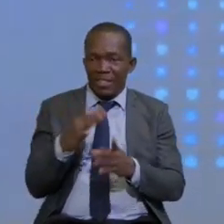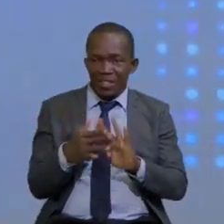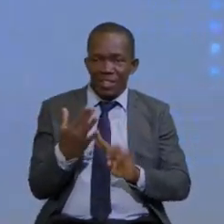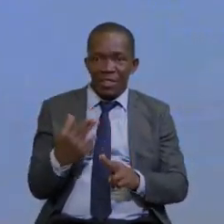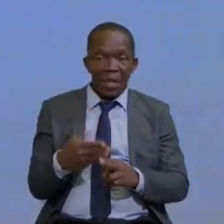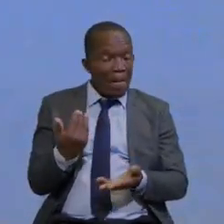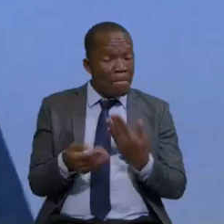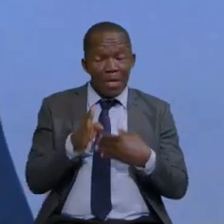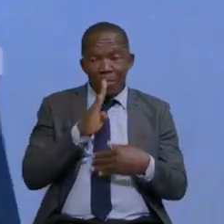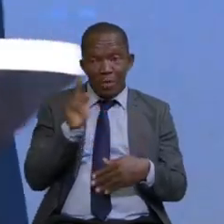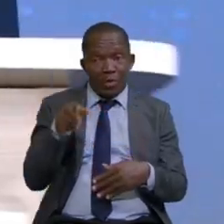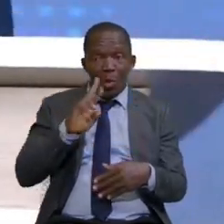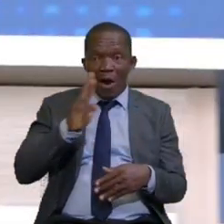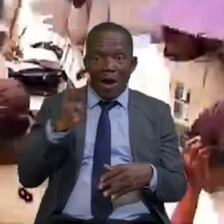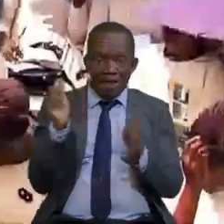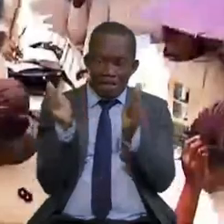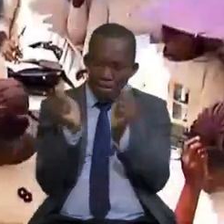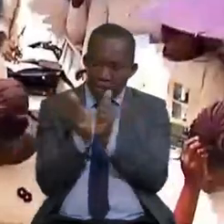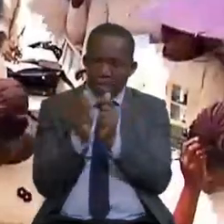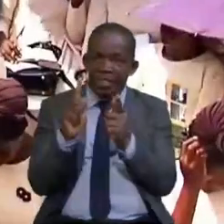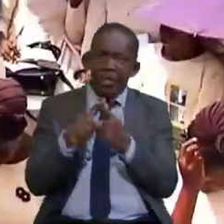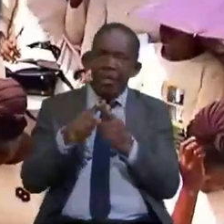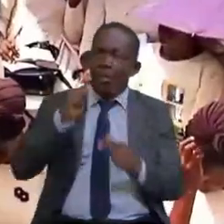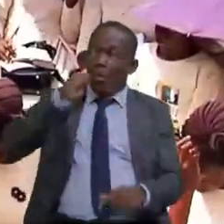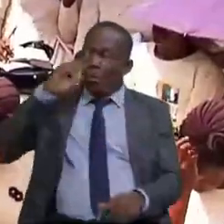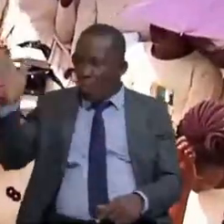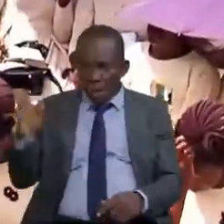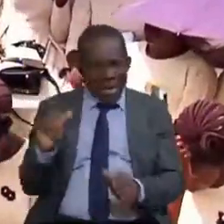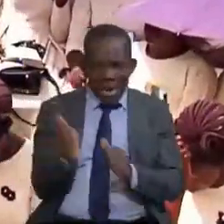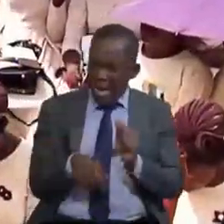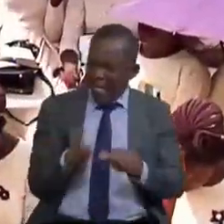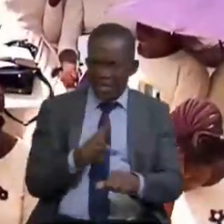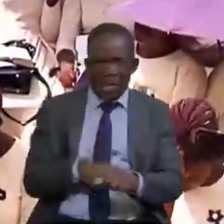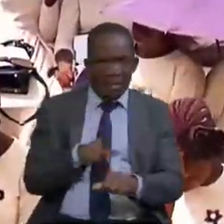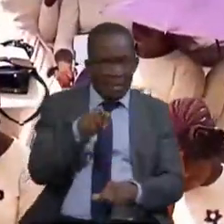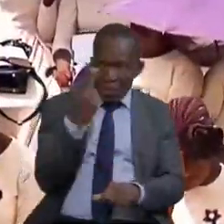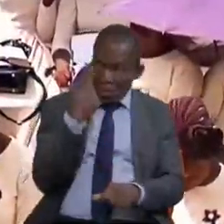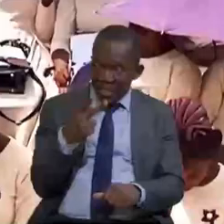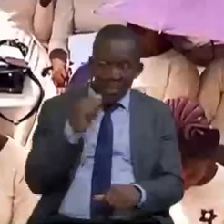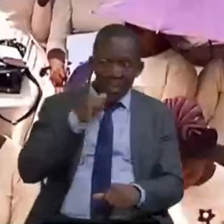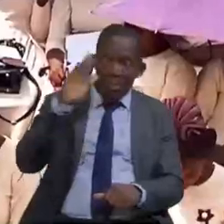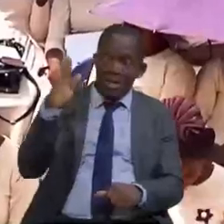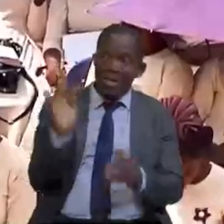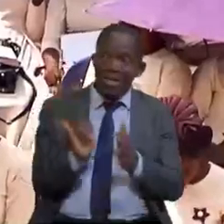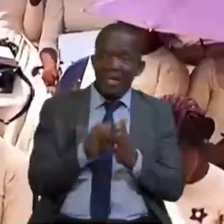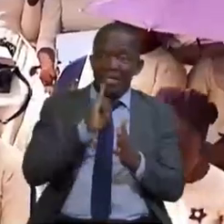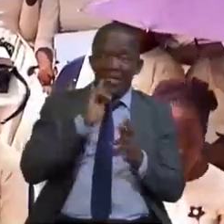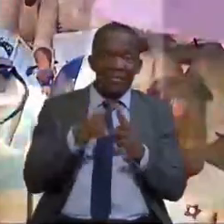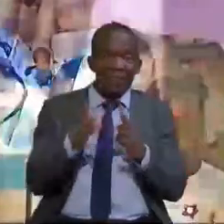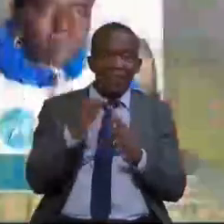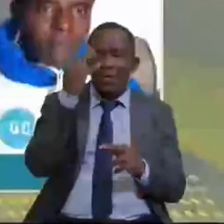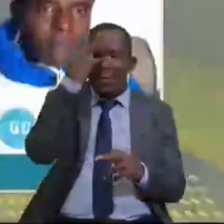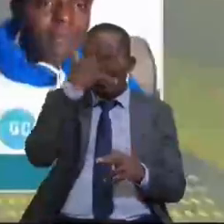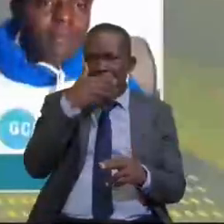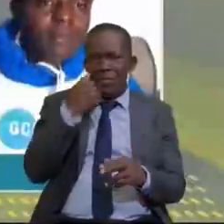femmes. Tu ne peux pas voir une femme. Toute femme est belle devant toi. Et tu cours après elle. Et